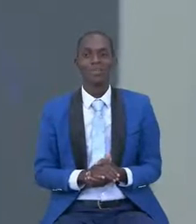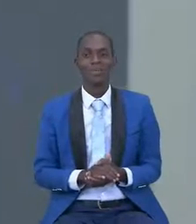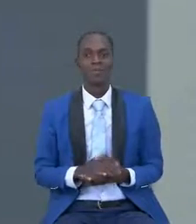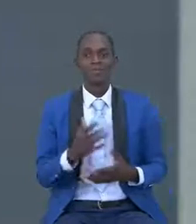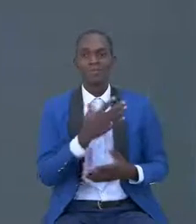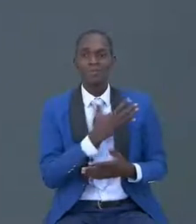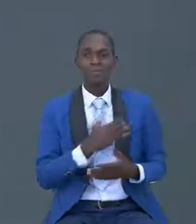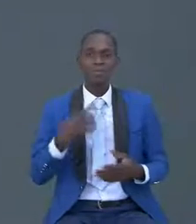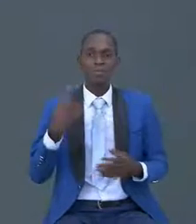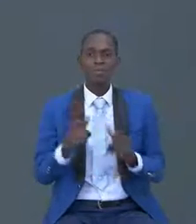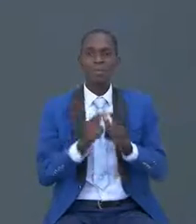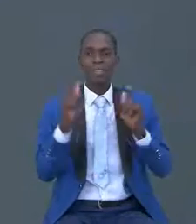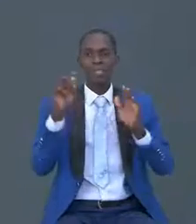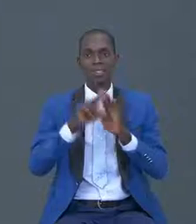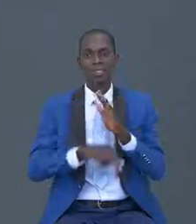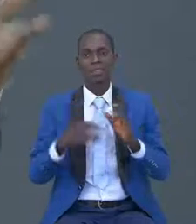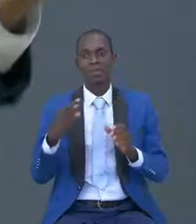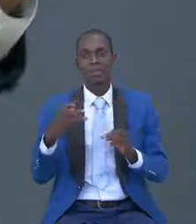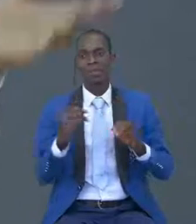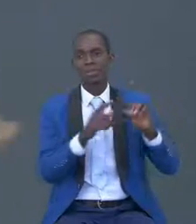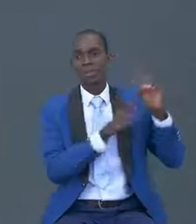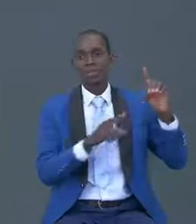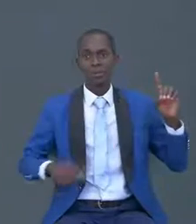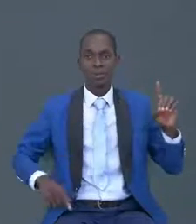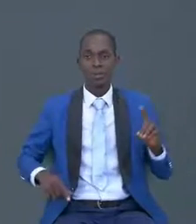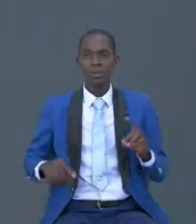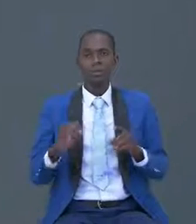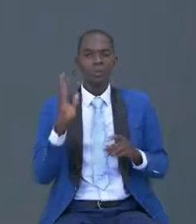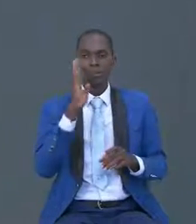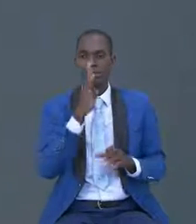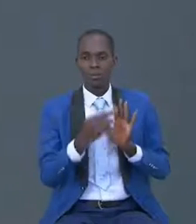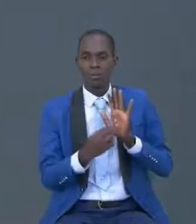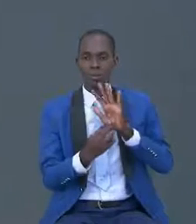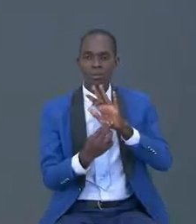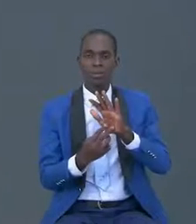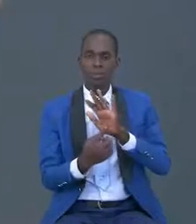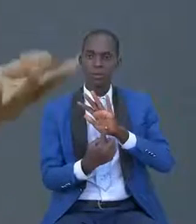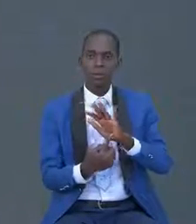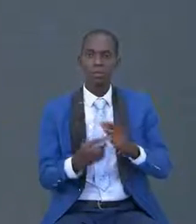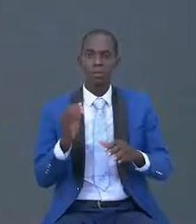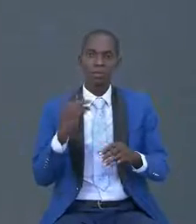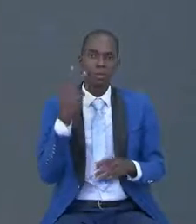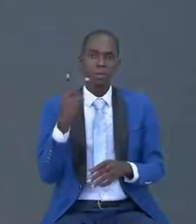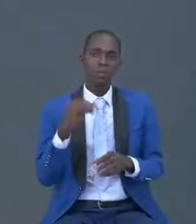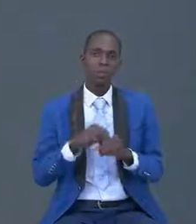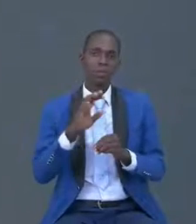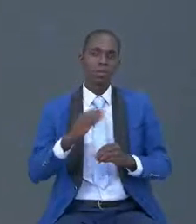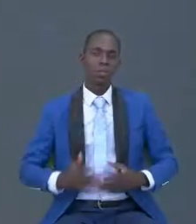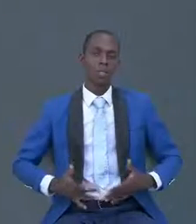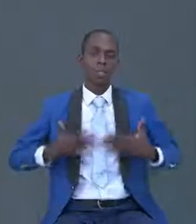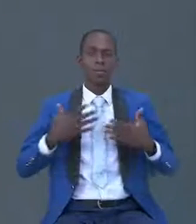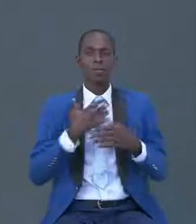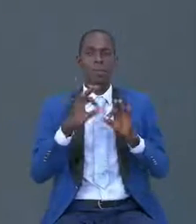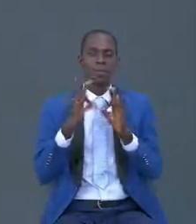Et la grandeur du Seigneur soit manifestée dans vos vies. Et dans vos familles,